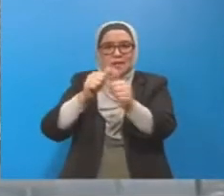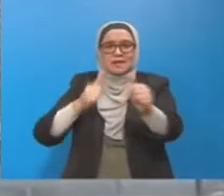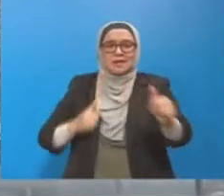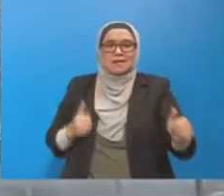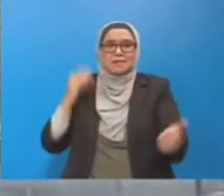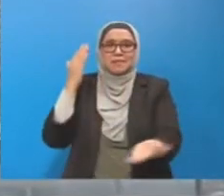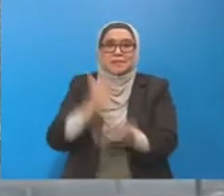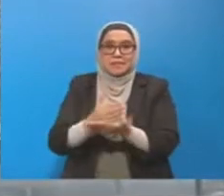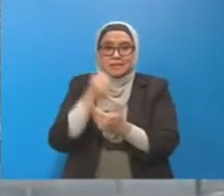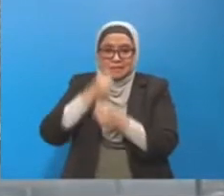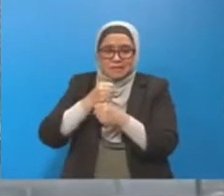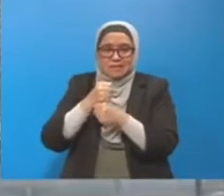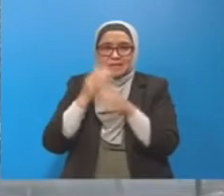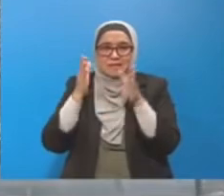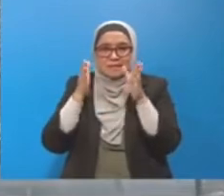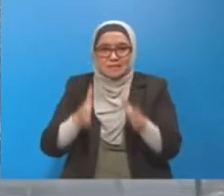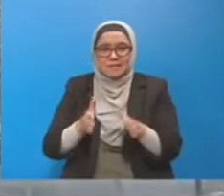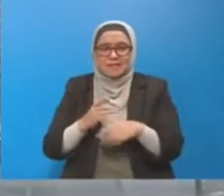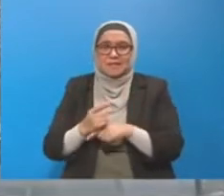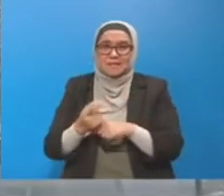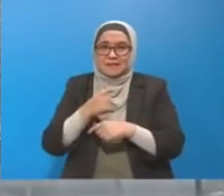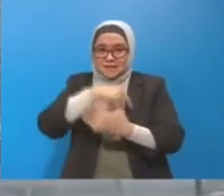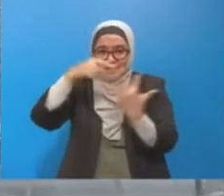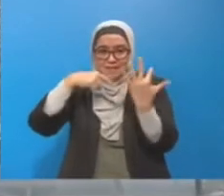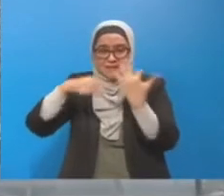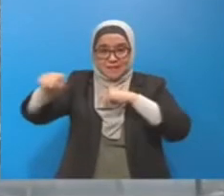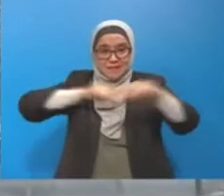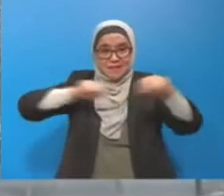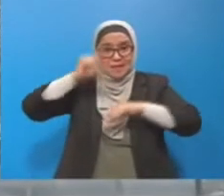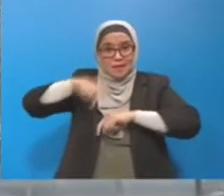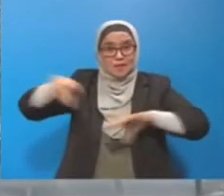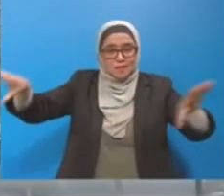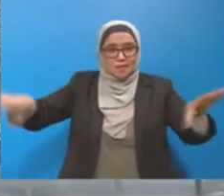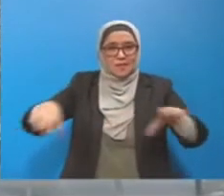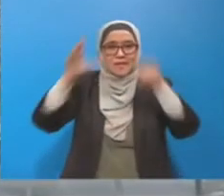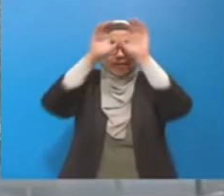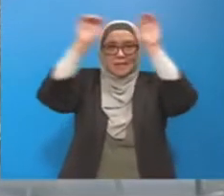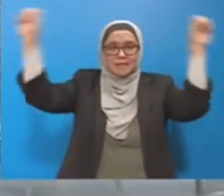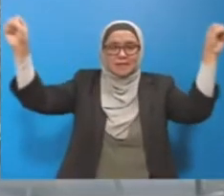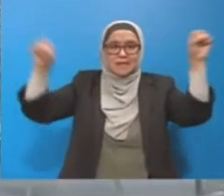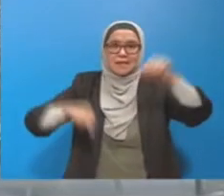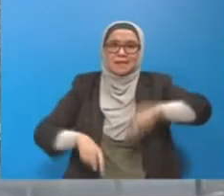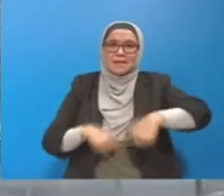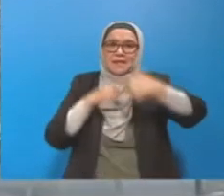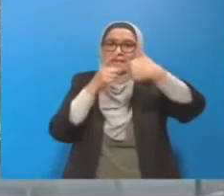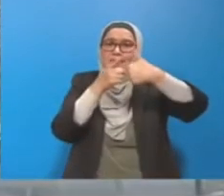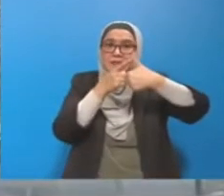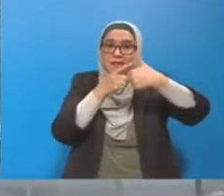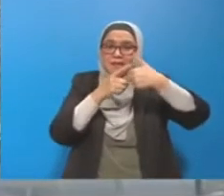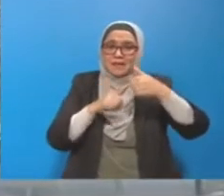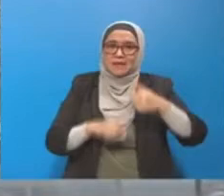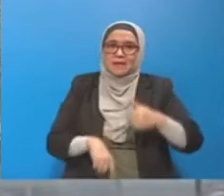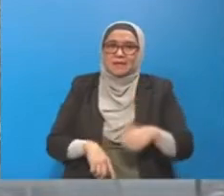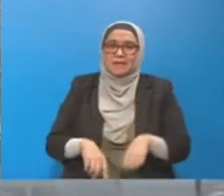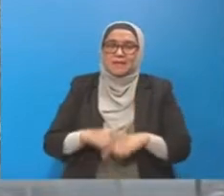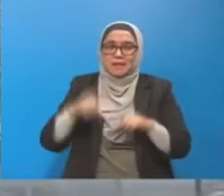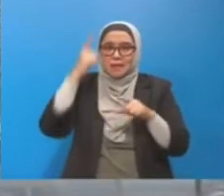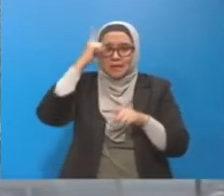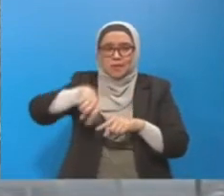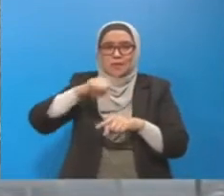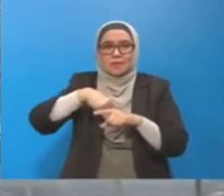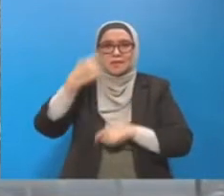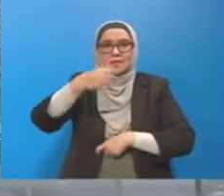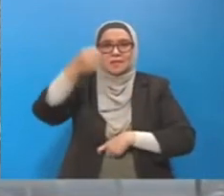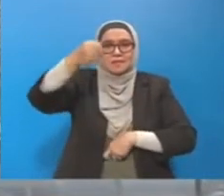diantaranya tindakan yang perlu dilaksanakan oleh majikan adalah seperti berikut a membutuhkan pengambilan